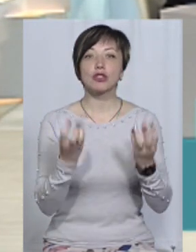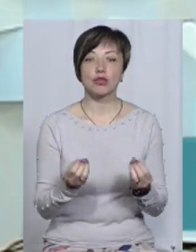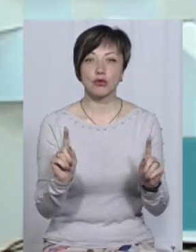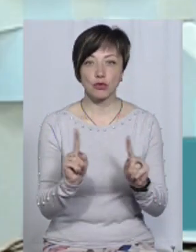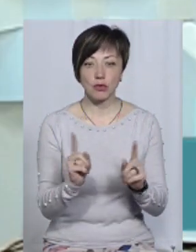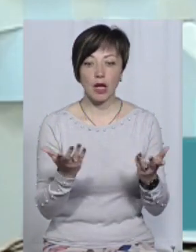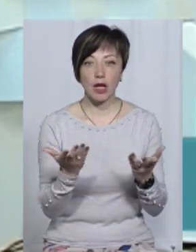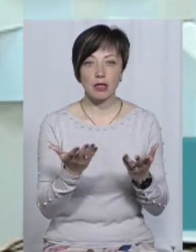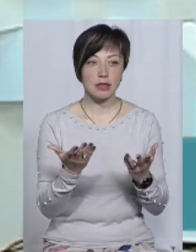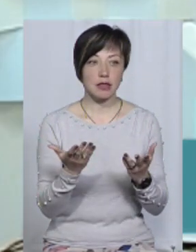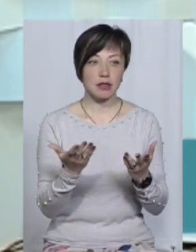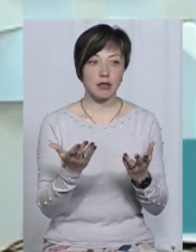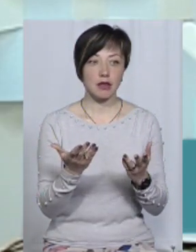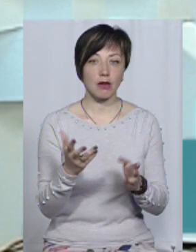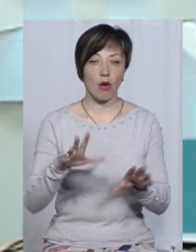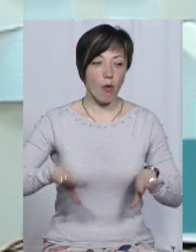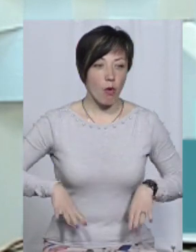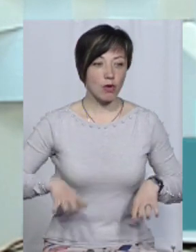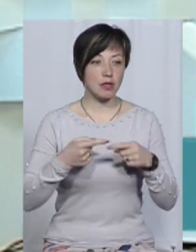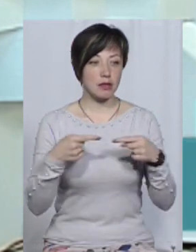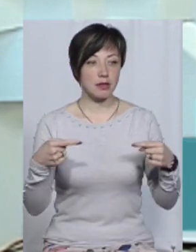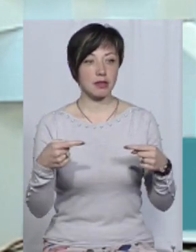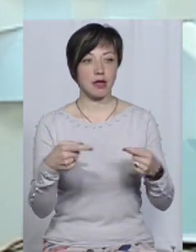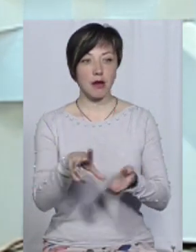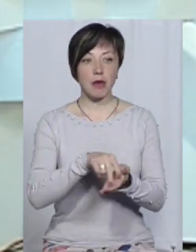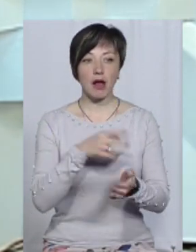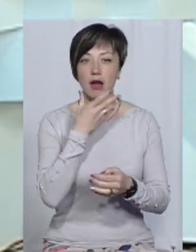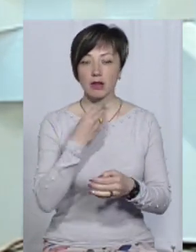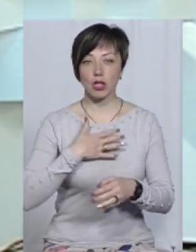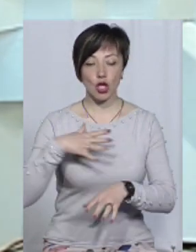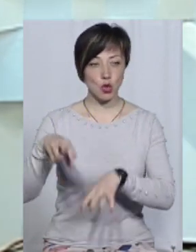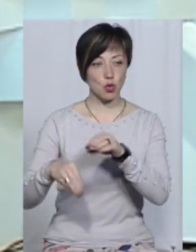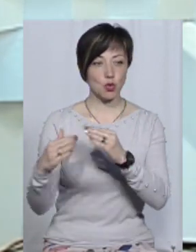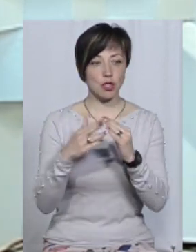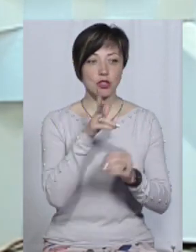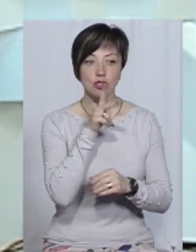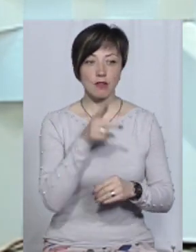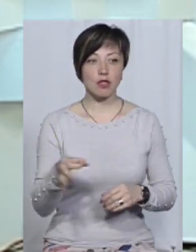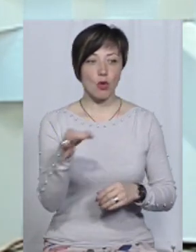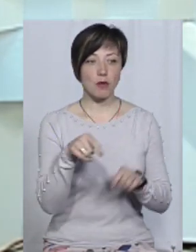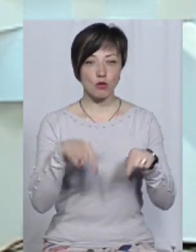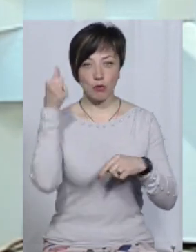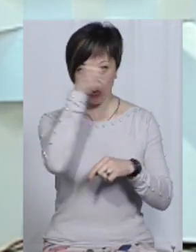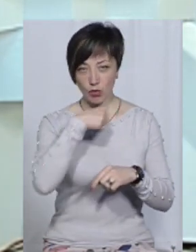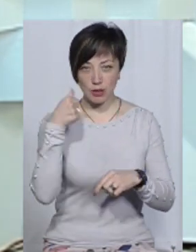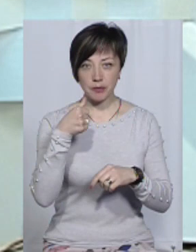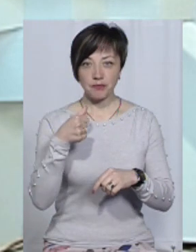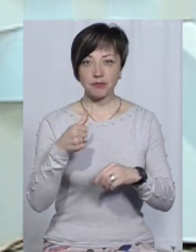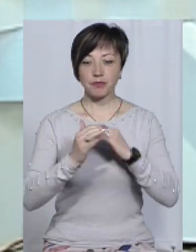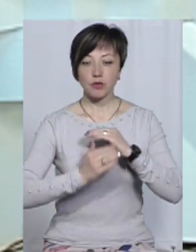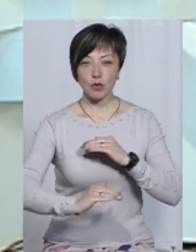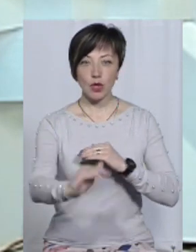ще? Якісь коники, які що? От гарний приклад. Наші сусіди в Чернівецькій області у цьому році, навіть Долина